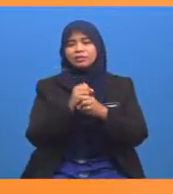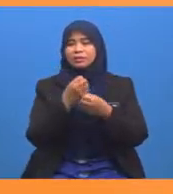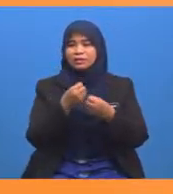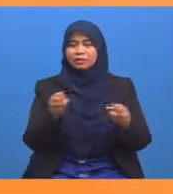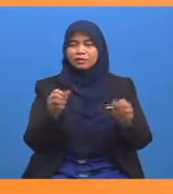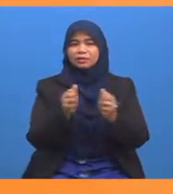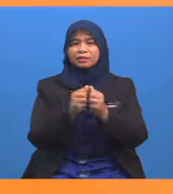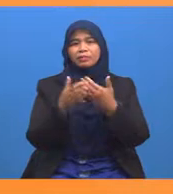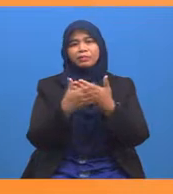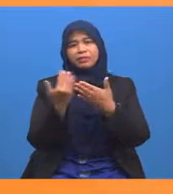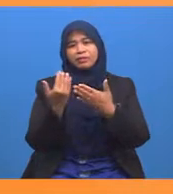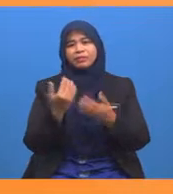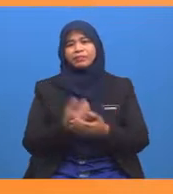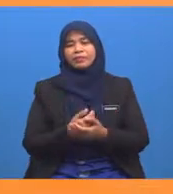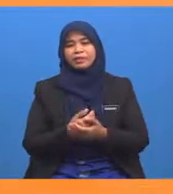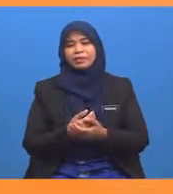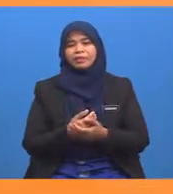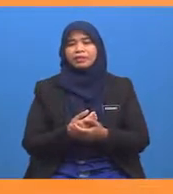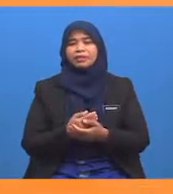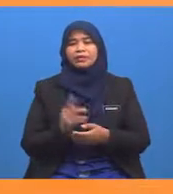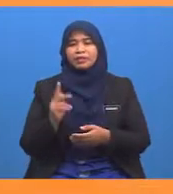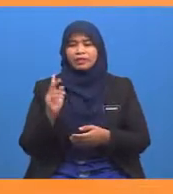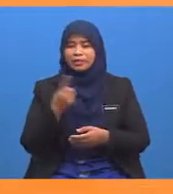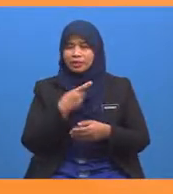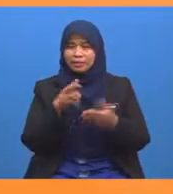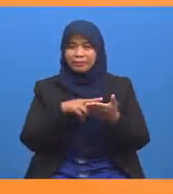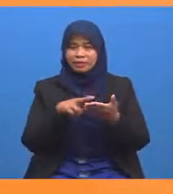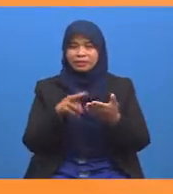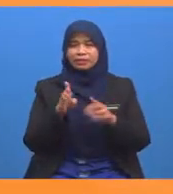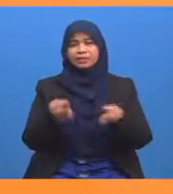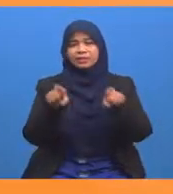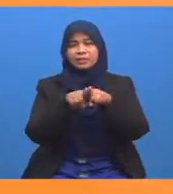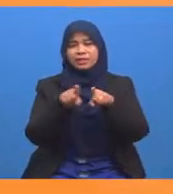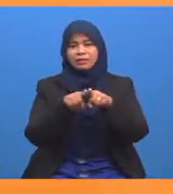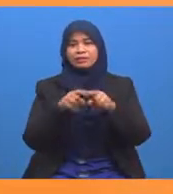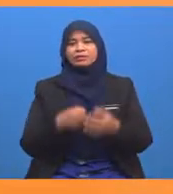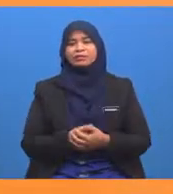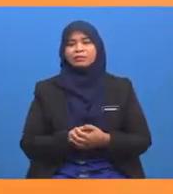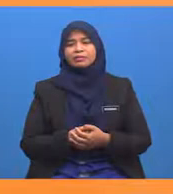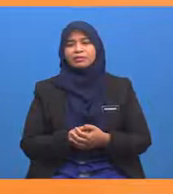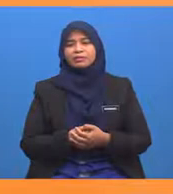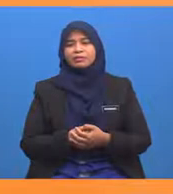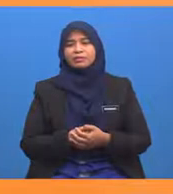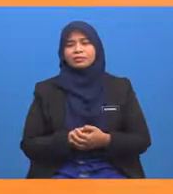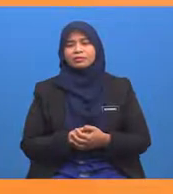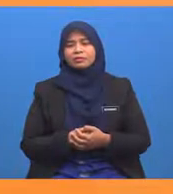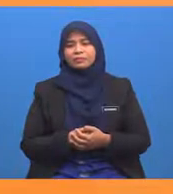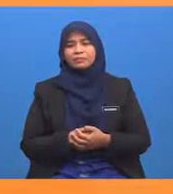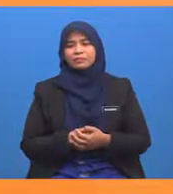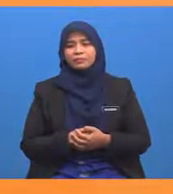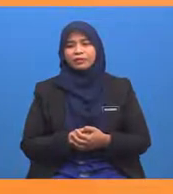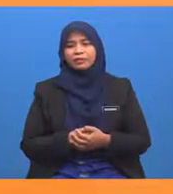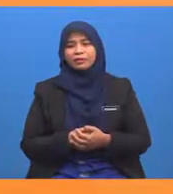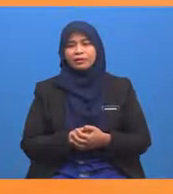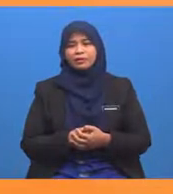dengan mudah. Ayuh kita baca bersama-sama jawapan yang betul. Cuba semak jawapan murid-murid